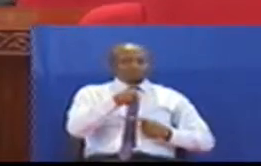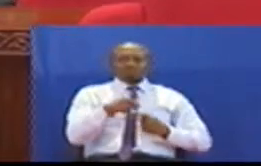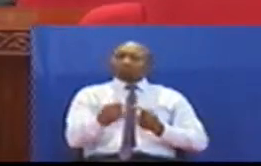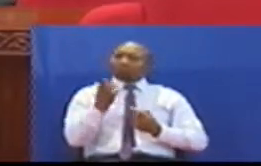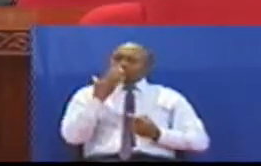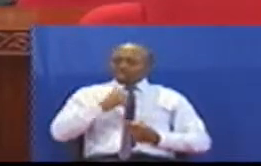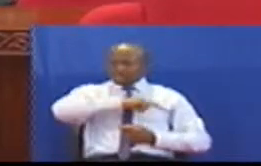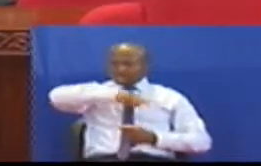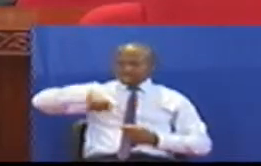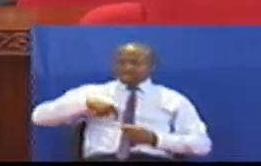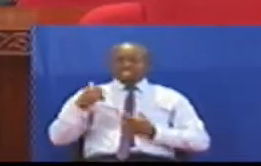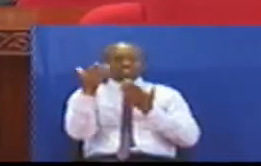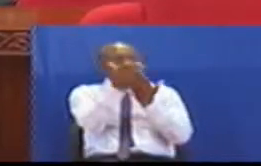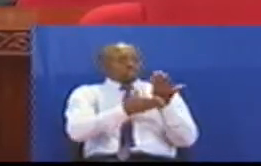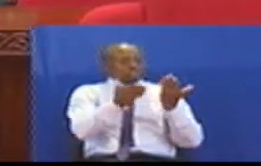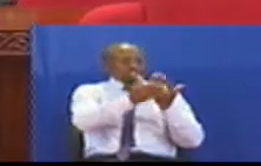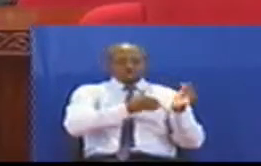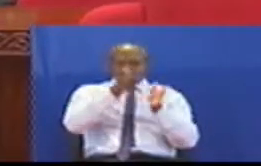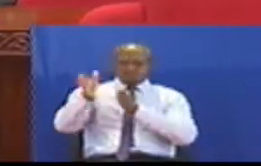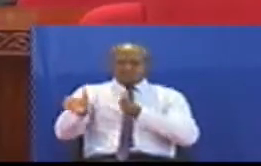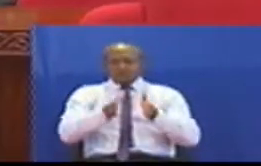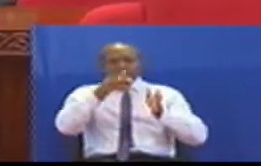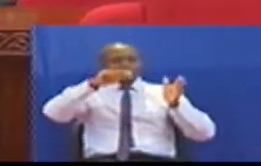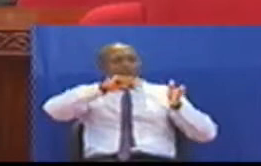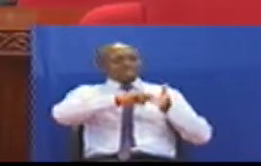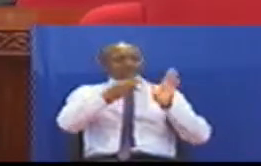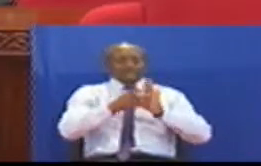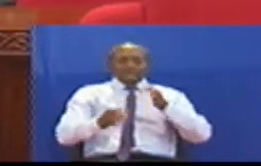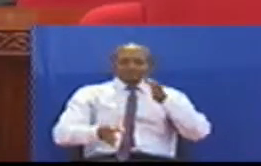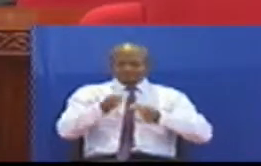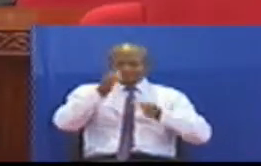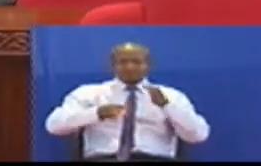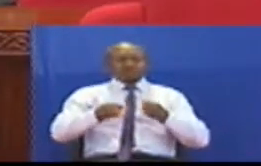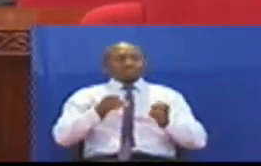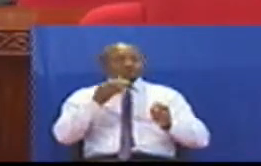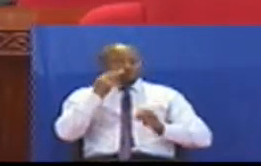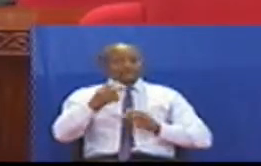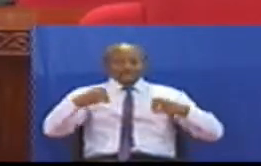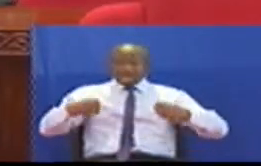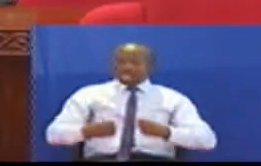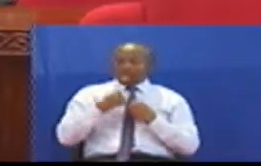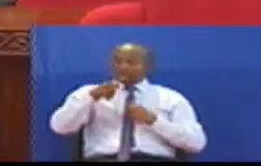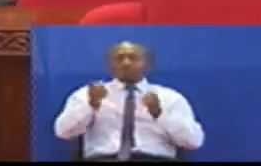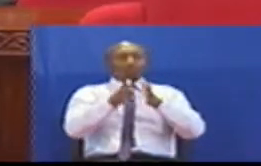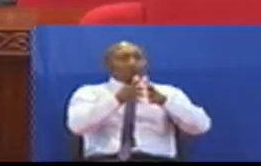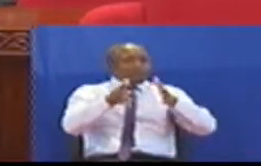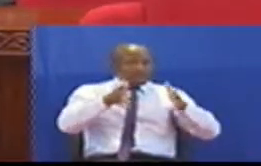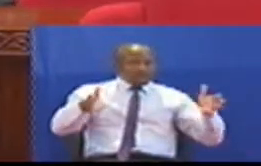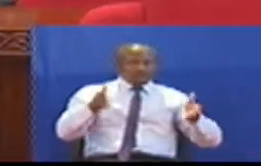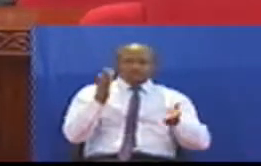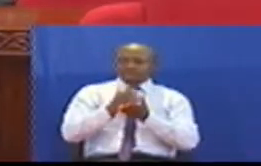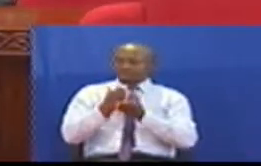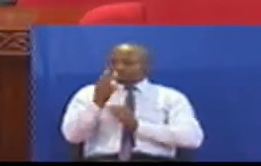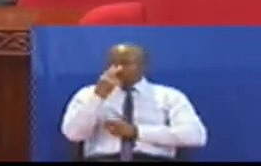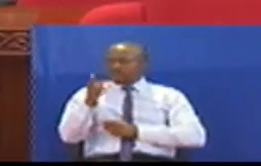zinatutaka kama taifa kuwa na mikakati mahususi na wa dharura wa kuangalia janga hili kwa mapana zaidi, hasa tukizingatia nguvu